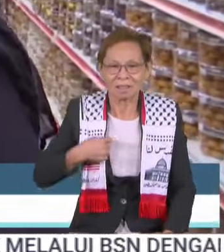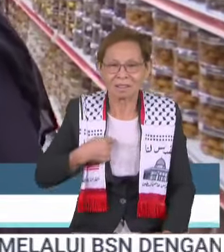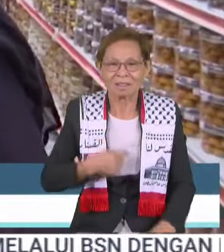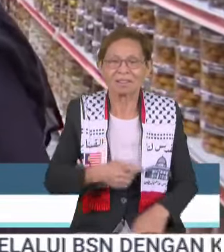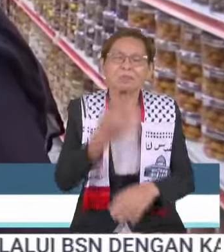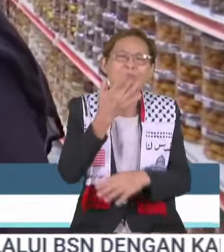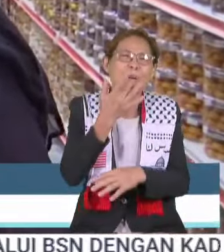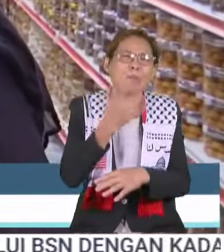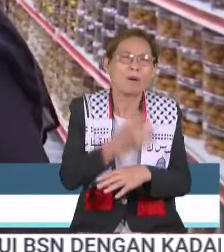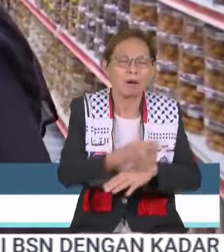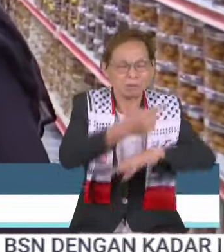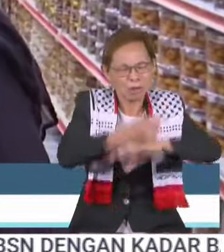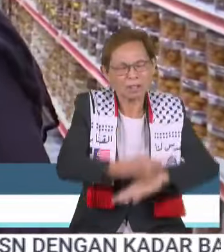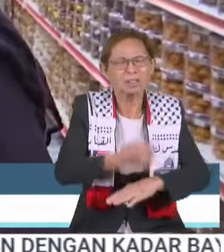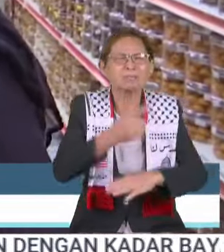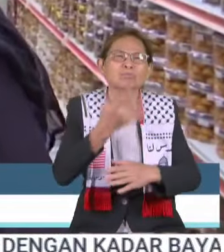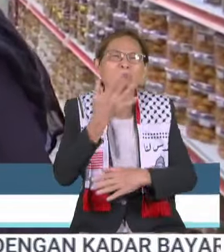je.